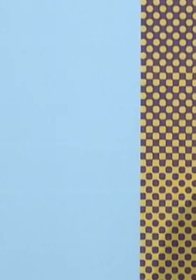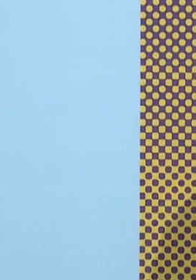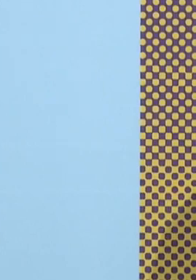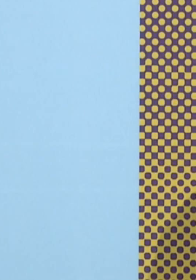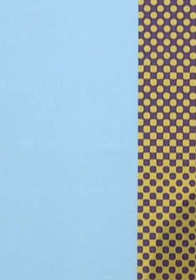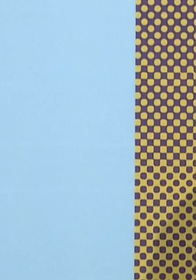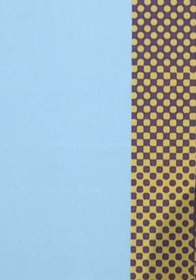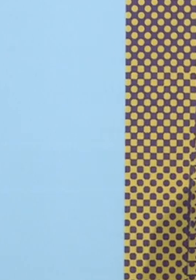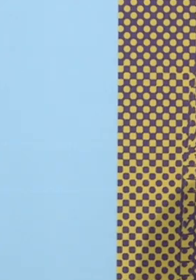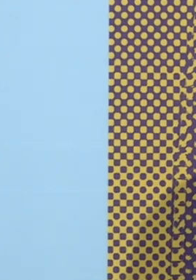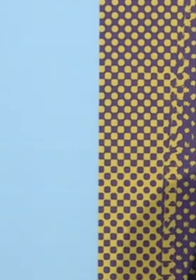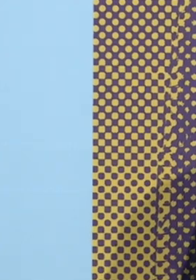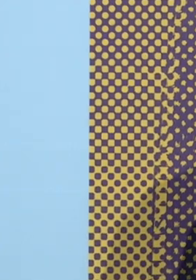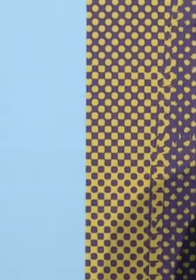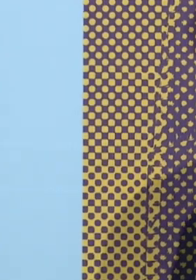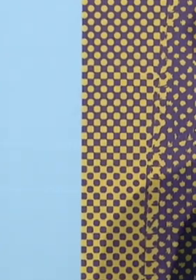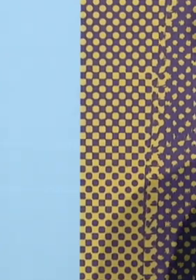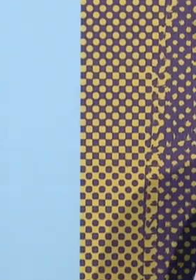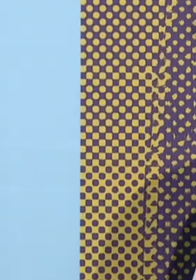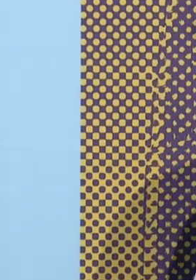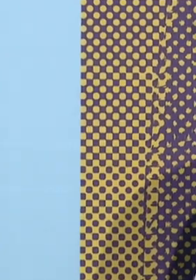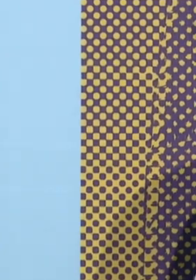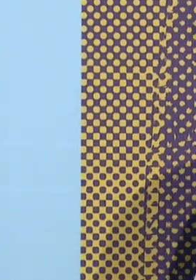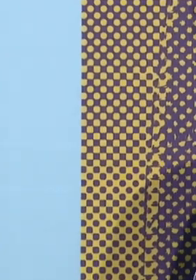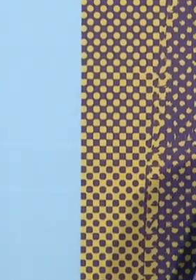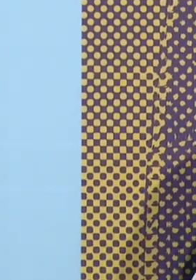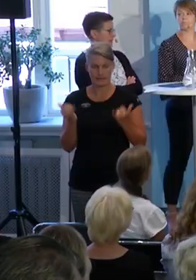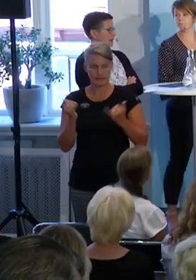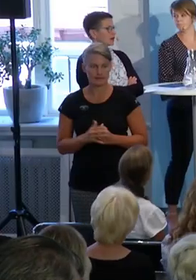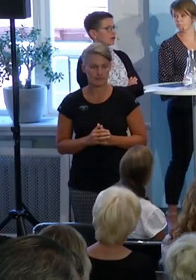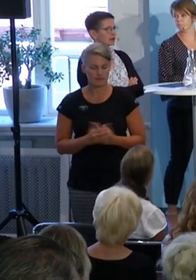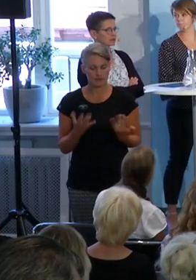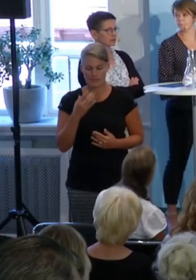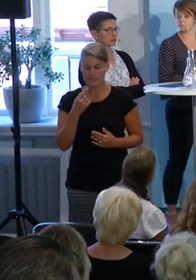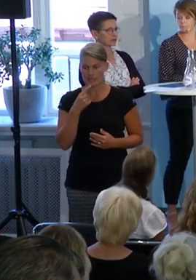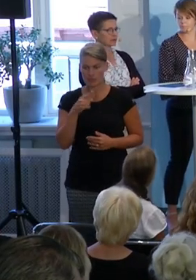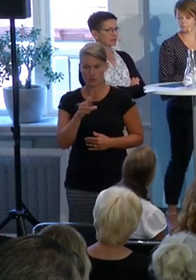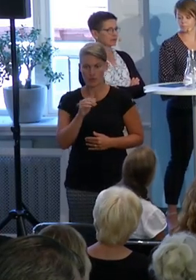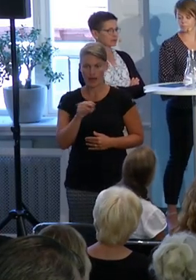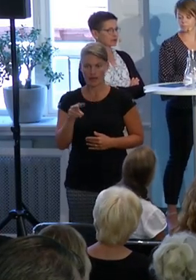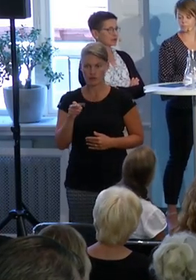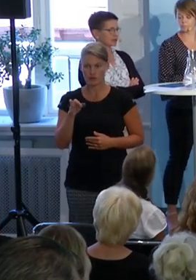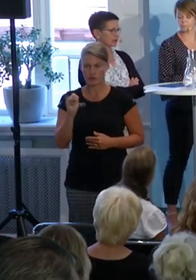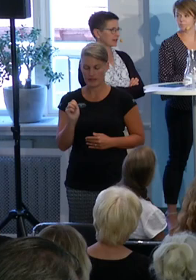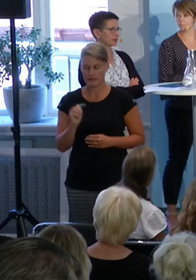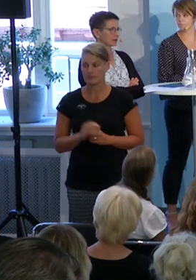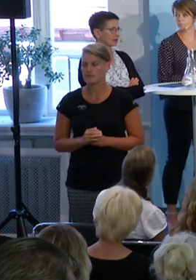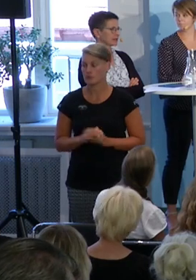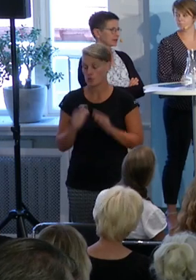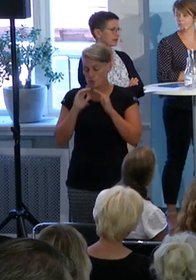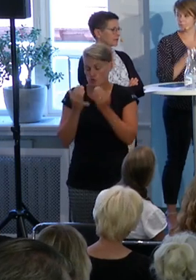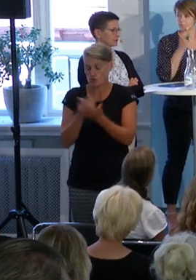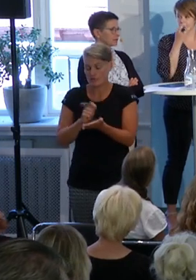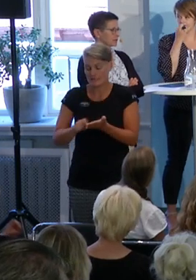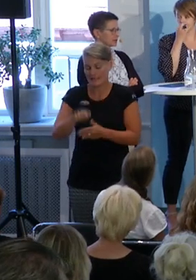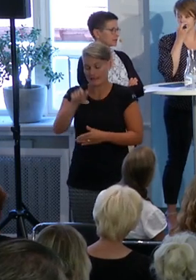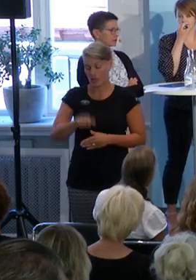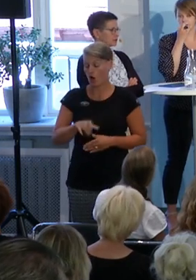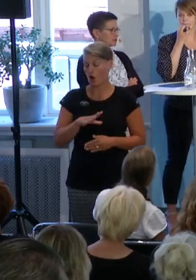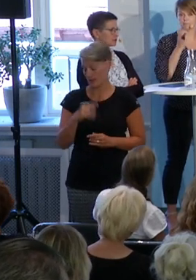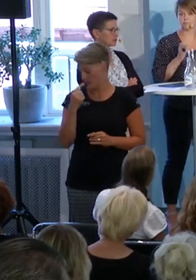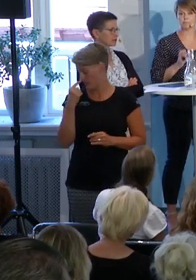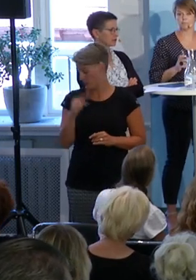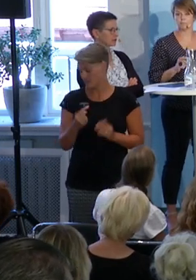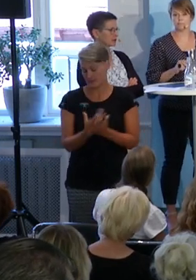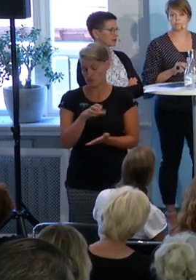tagga upp och bli mycket, mycket tuffare i tidigare. Vad säger du, Ann-Sofie? Ja, alltså, socialsekreteraren har en extremt utsatt